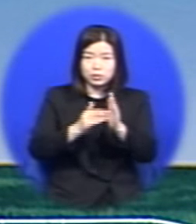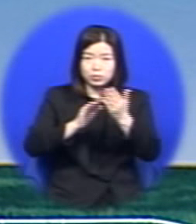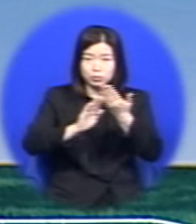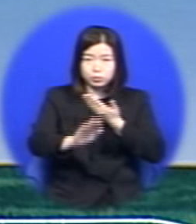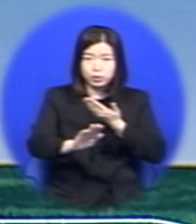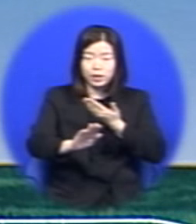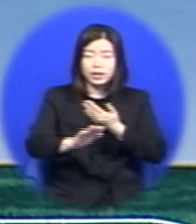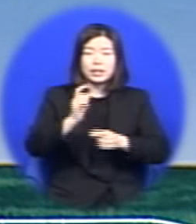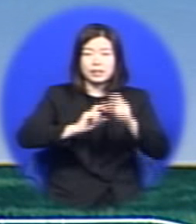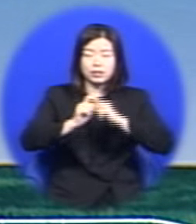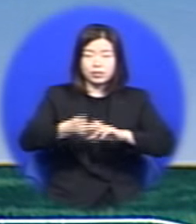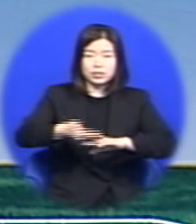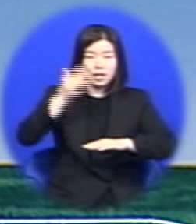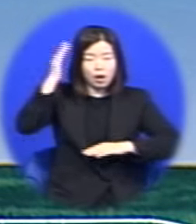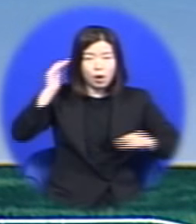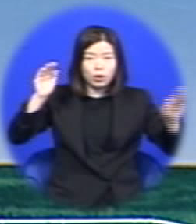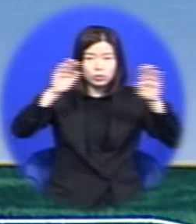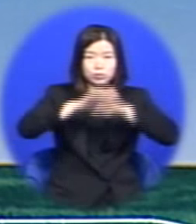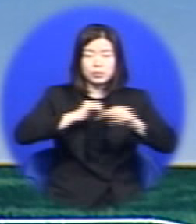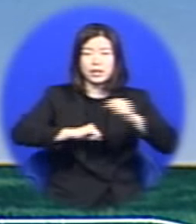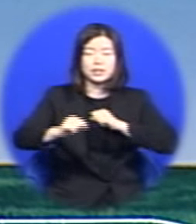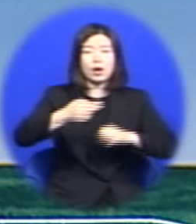행실은 없어야 됩니다.